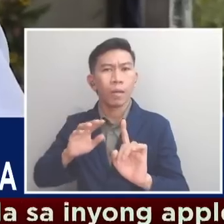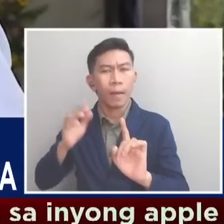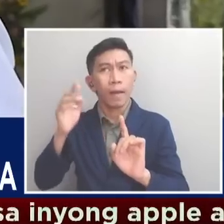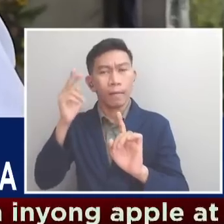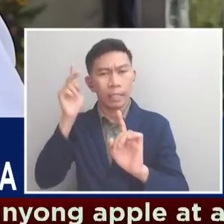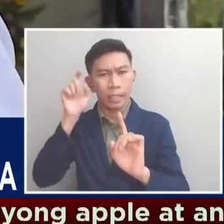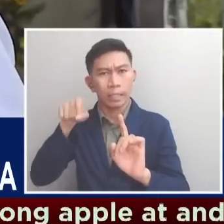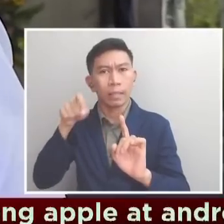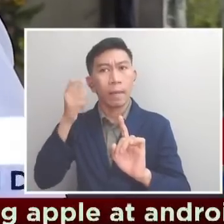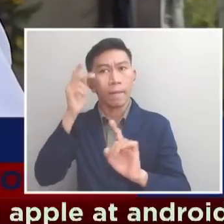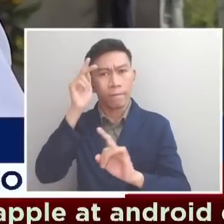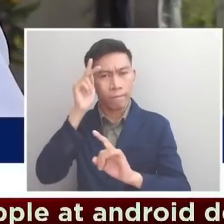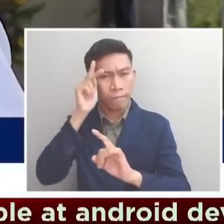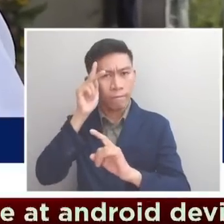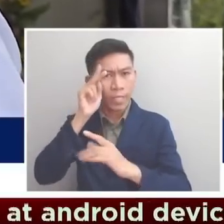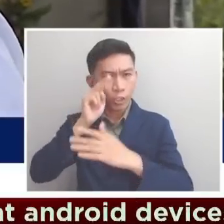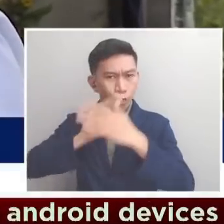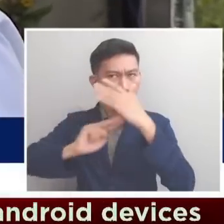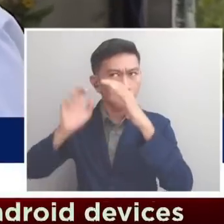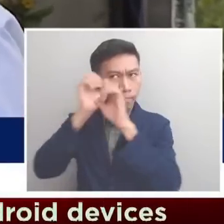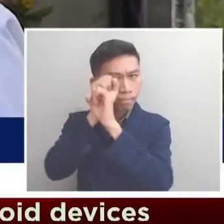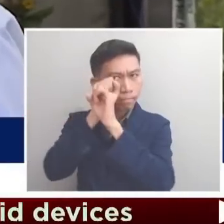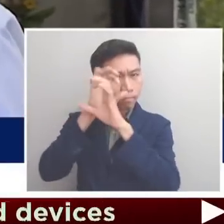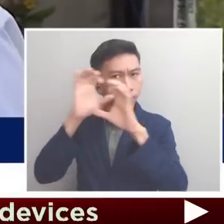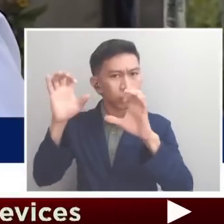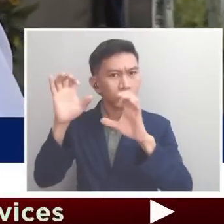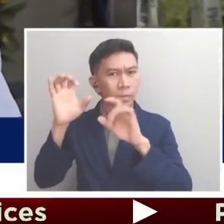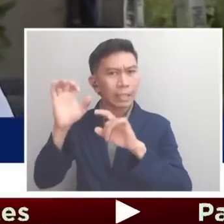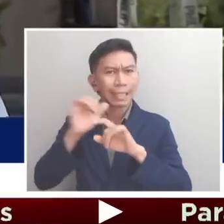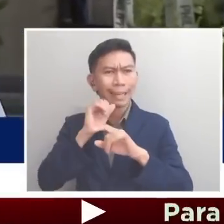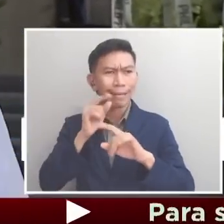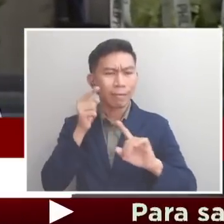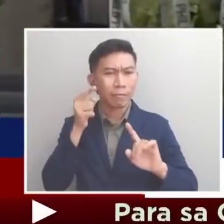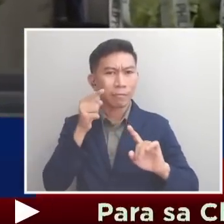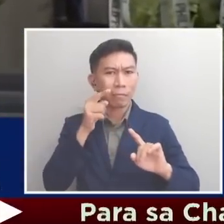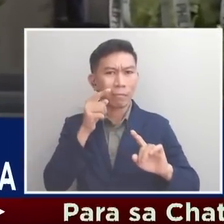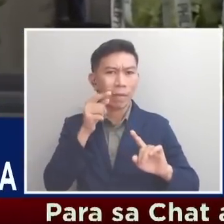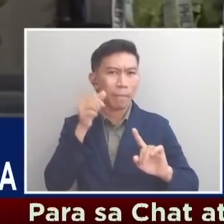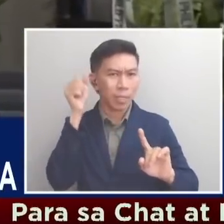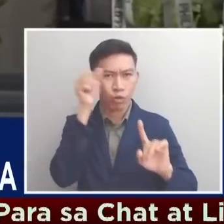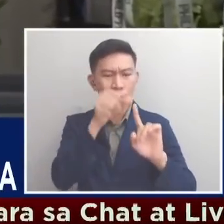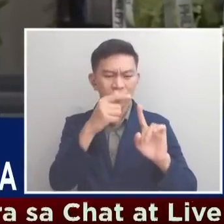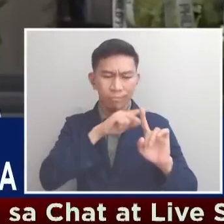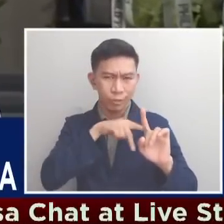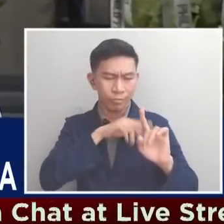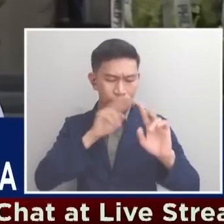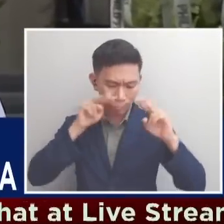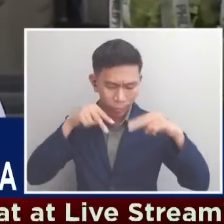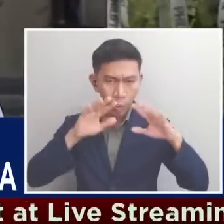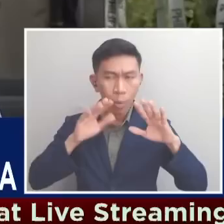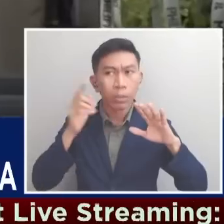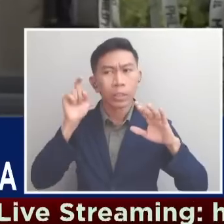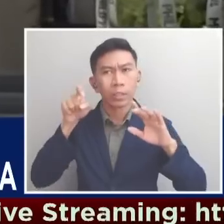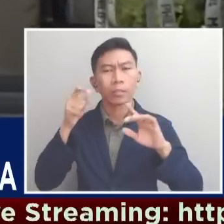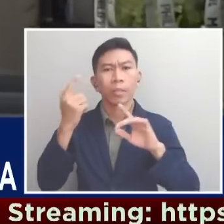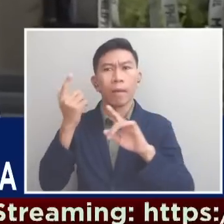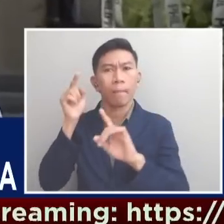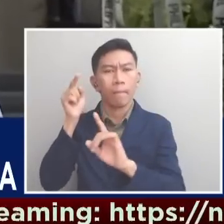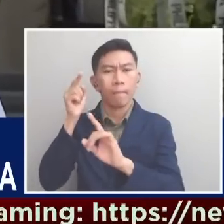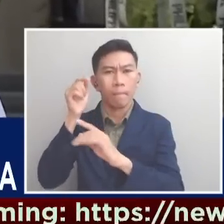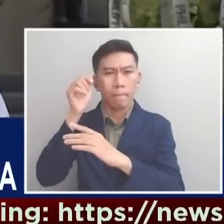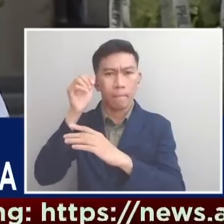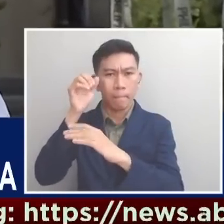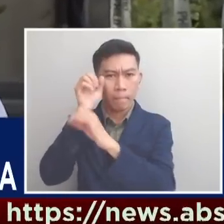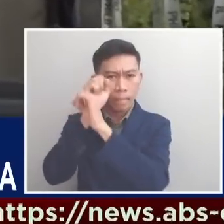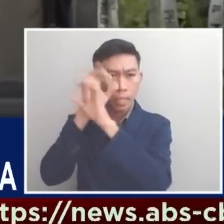na parang ideal scenario na gusto mong maabot. So sa kanya, sabi niya, pagka masyado ka naging